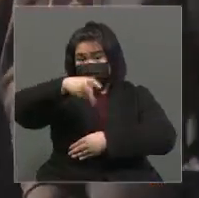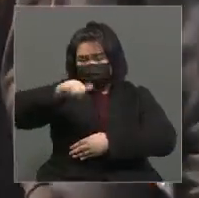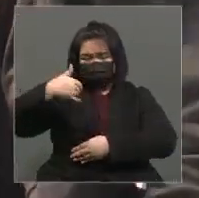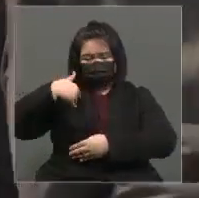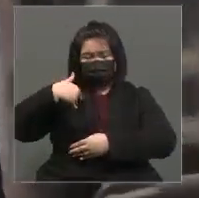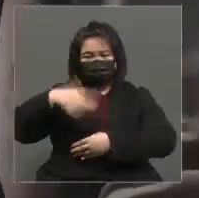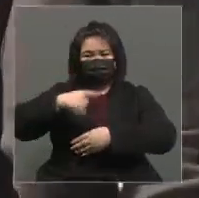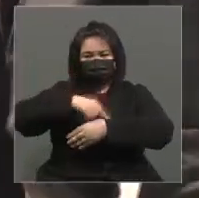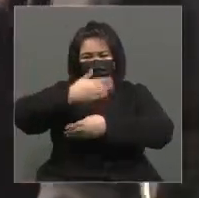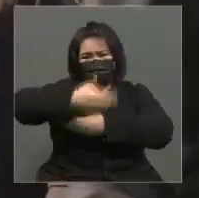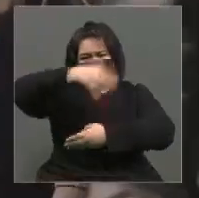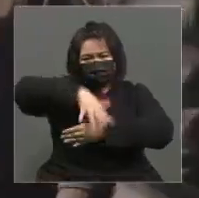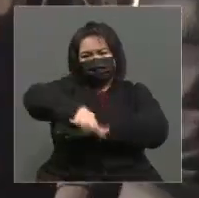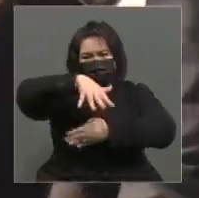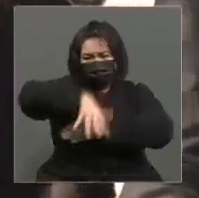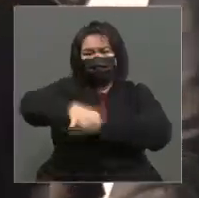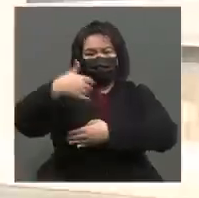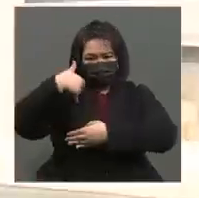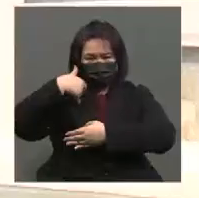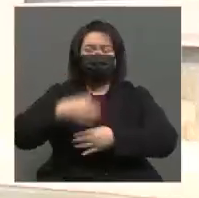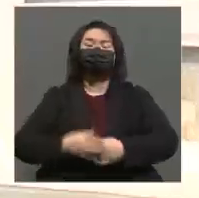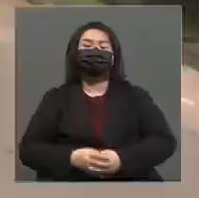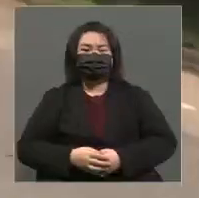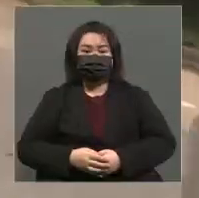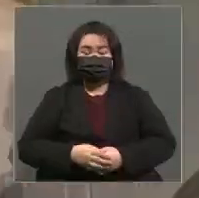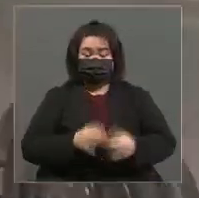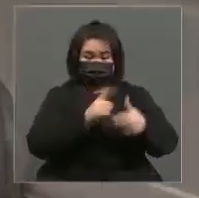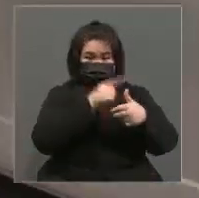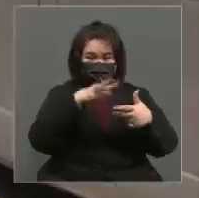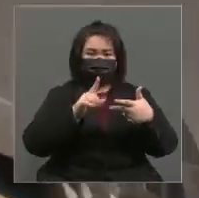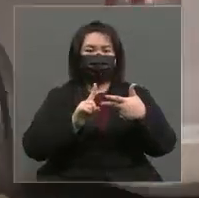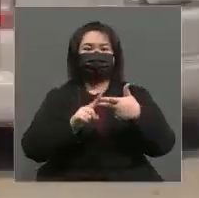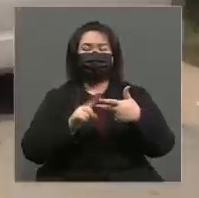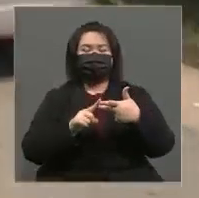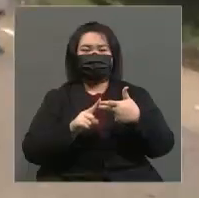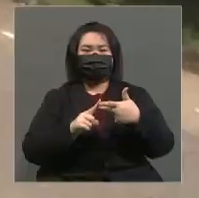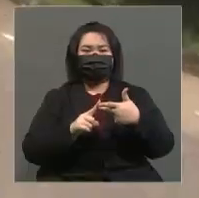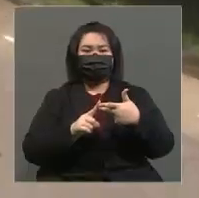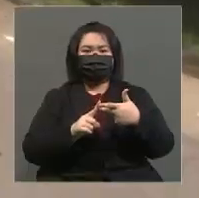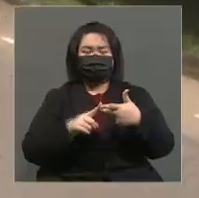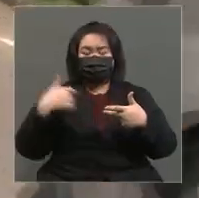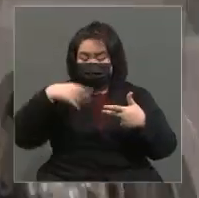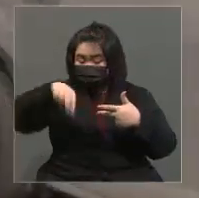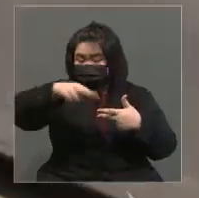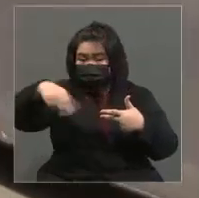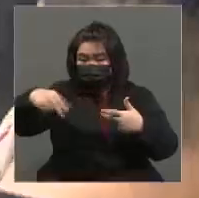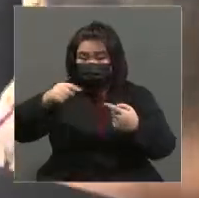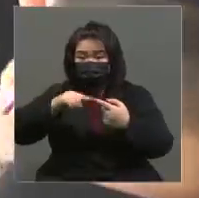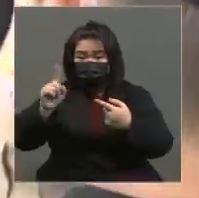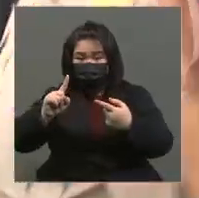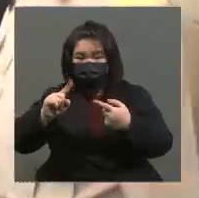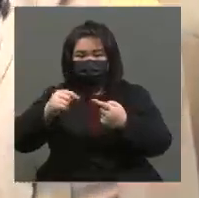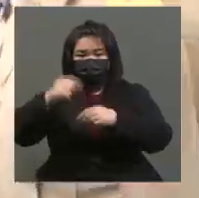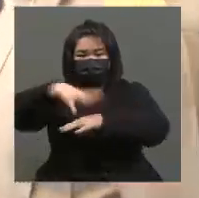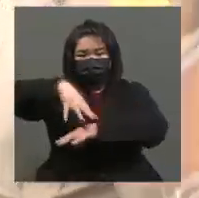การตระบายน้ำมากขึ้นครับไปดูจุดที่ 2กันต่อนะครับที่ท่านพลเอกประยุทธ์เดินทางไปตรวจพื้นที่น้ำก็คือบริเวณพระ